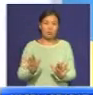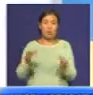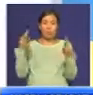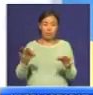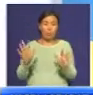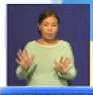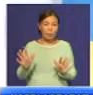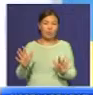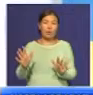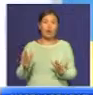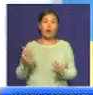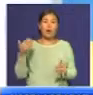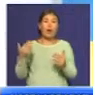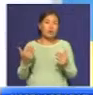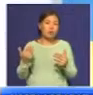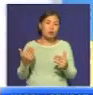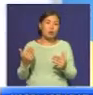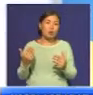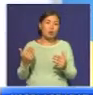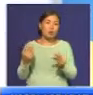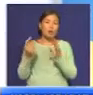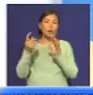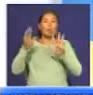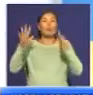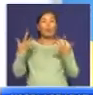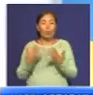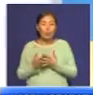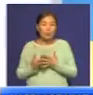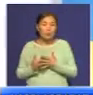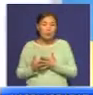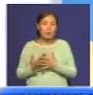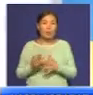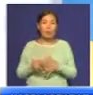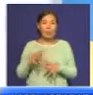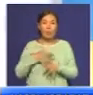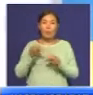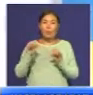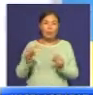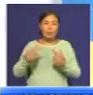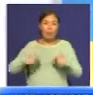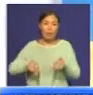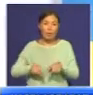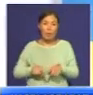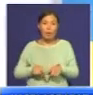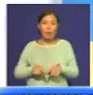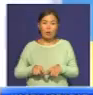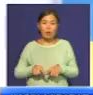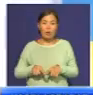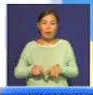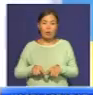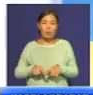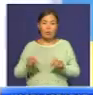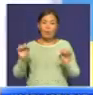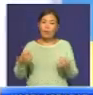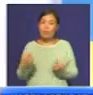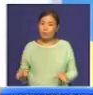көрсе, қараңғы, егер де бір жағдай болғанның өзінде де біздің жаңа құтқарушылар ол ориентир ету мүмкін